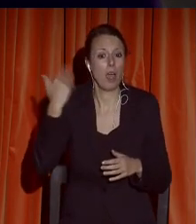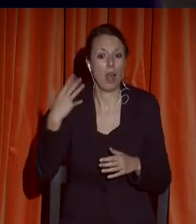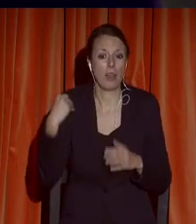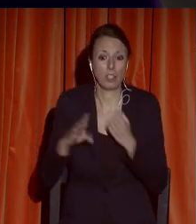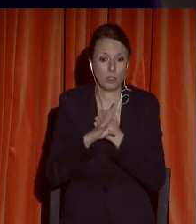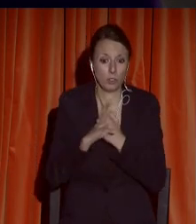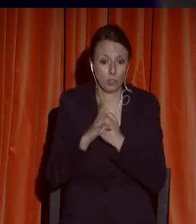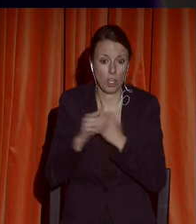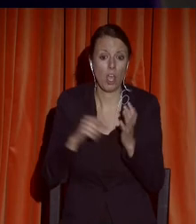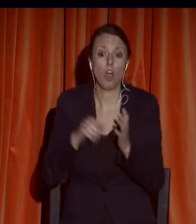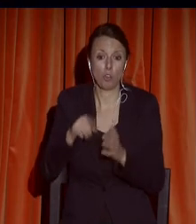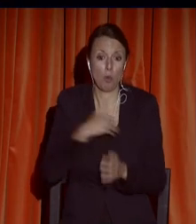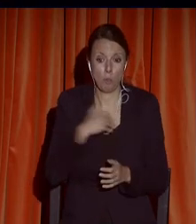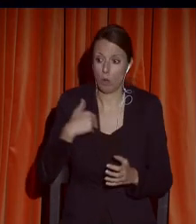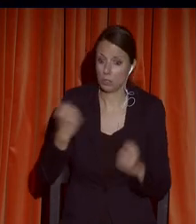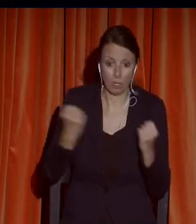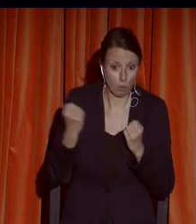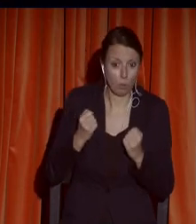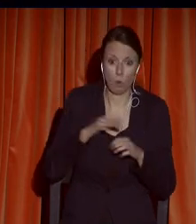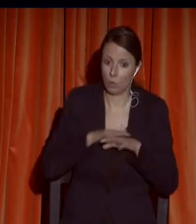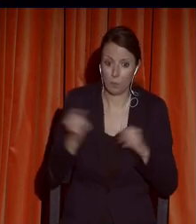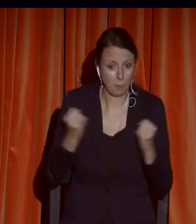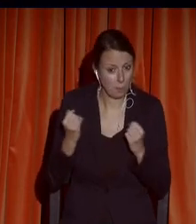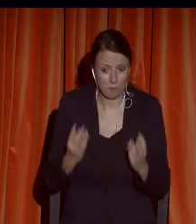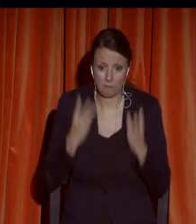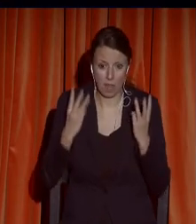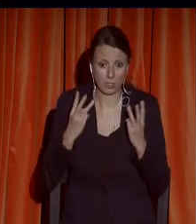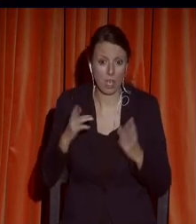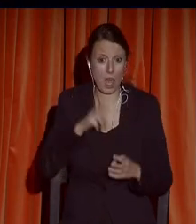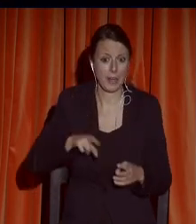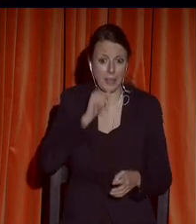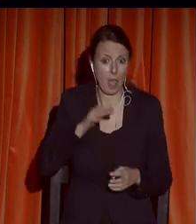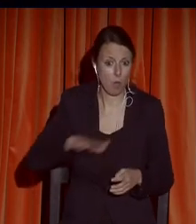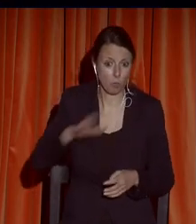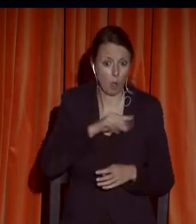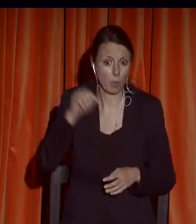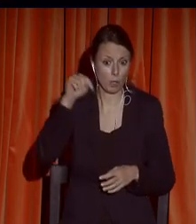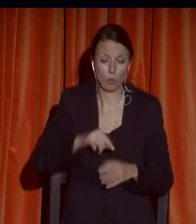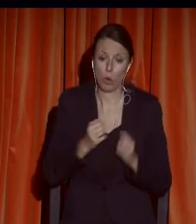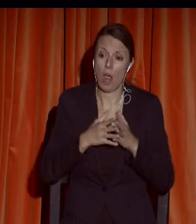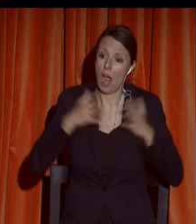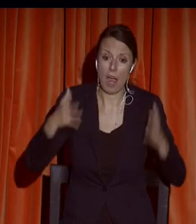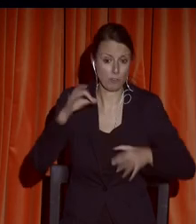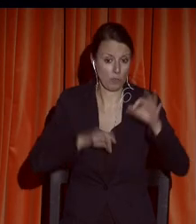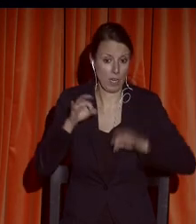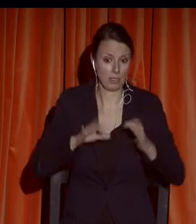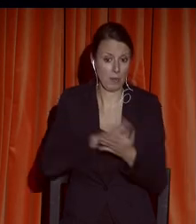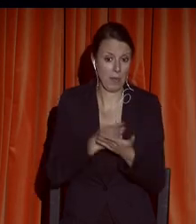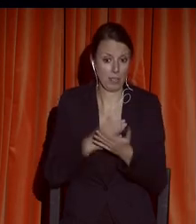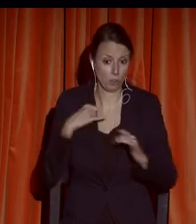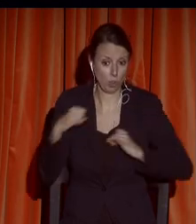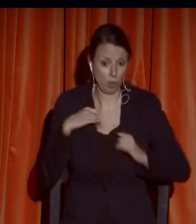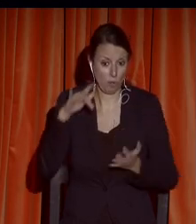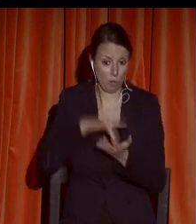kształtowanie przyszłości Rady Europy. Była wielka konferencja międzyrządowa w Warszawie. I teraz jakby zostawiając z boku